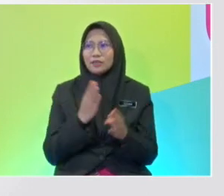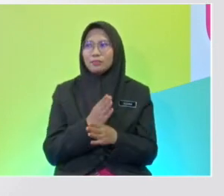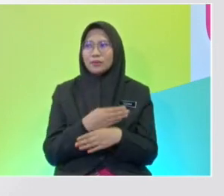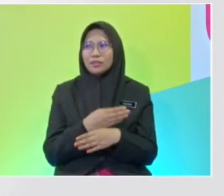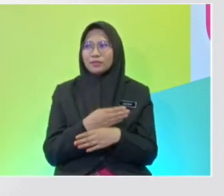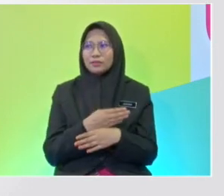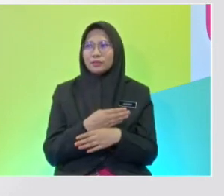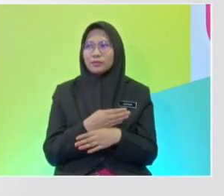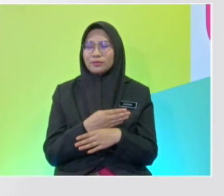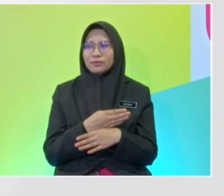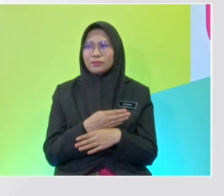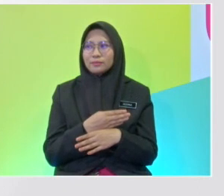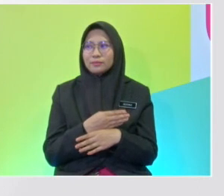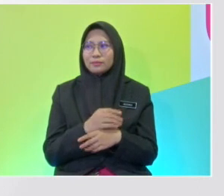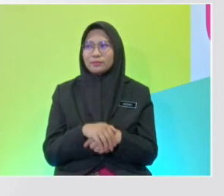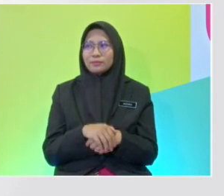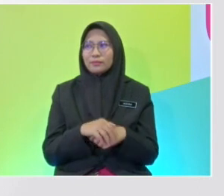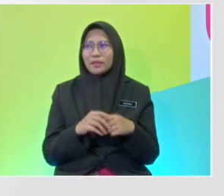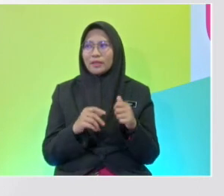Oke analisis